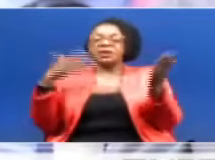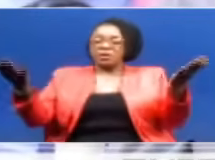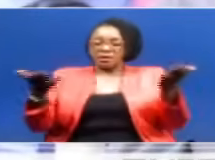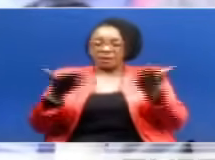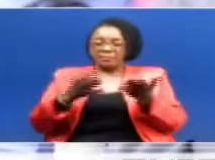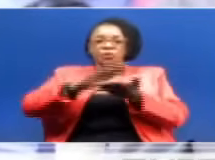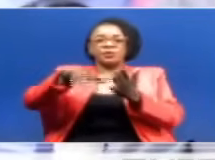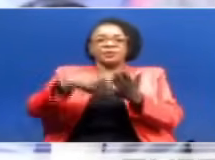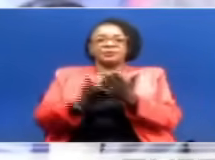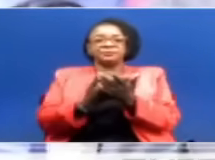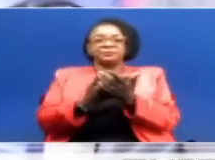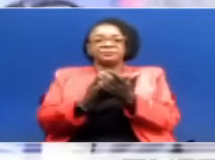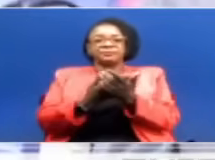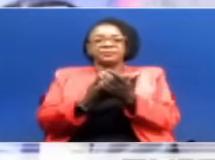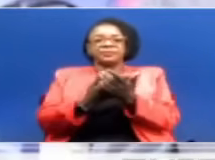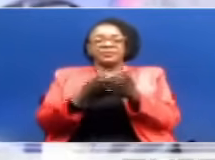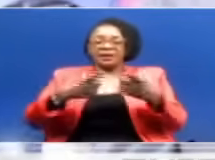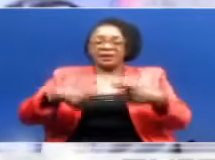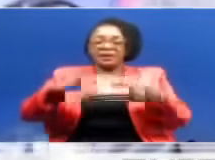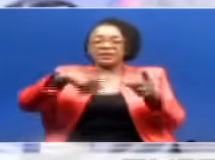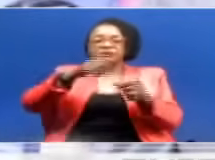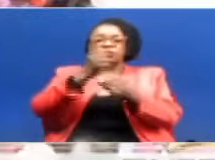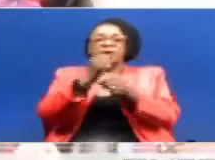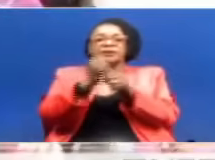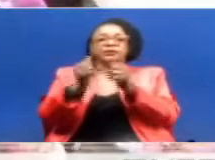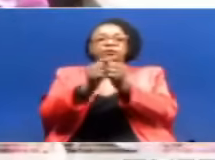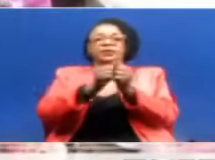wote, tufanye kazi kwa pamoja.